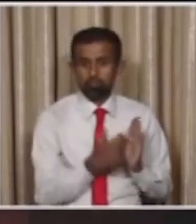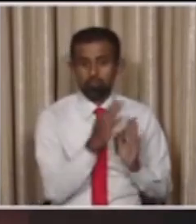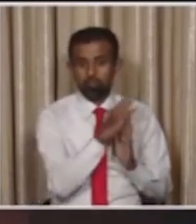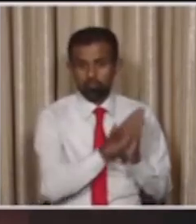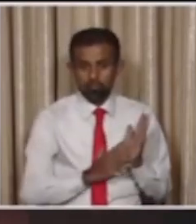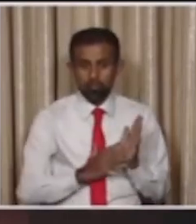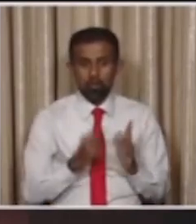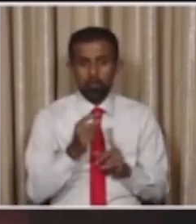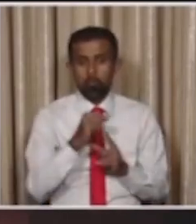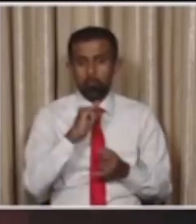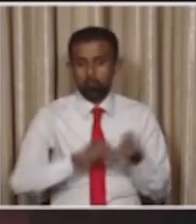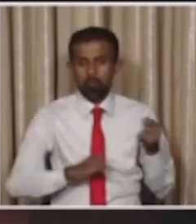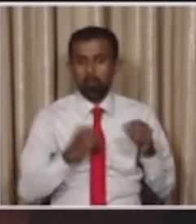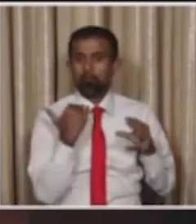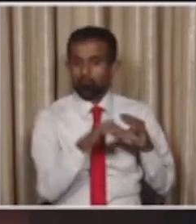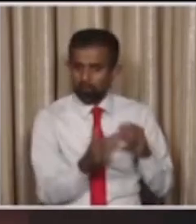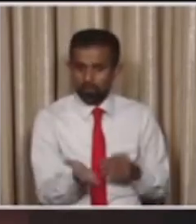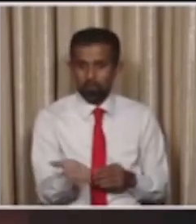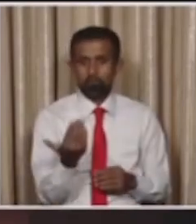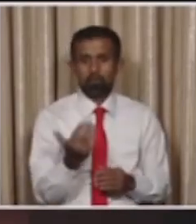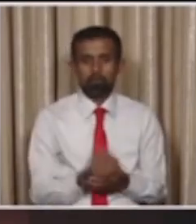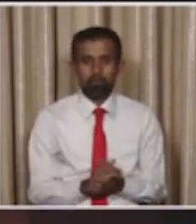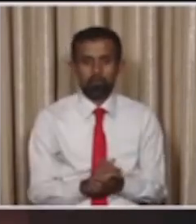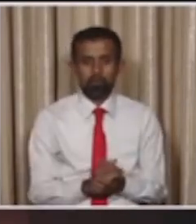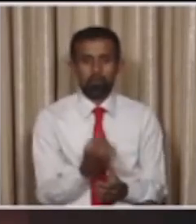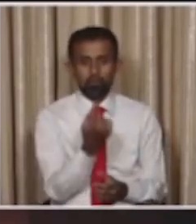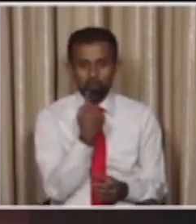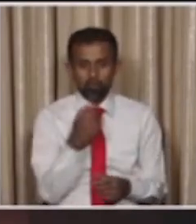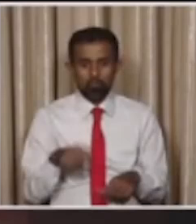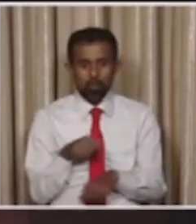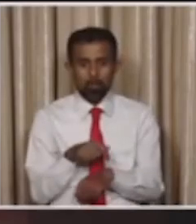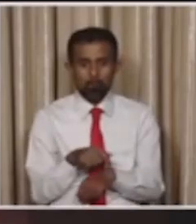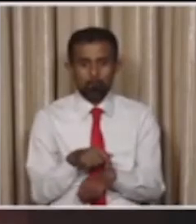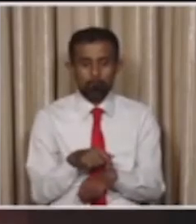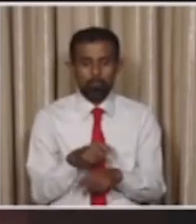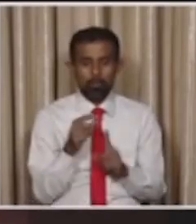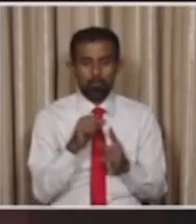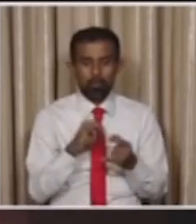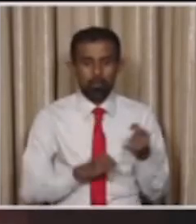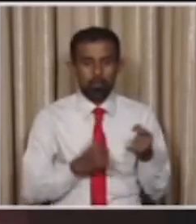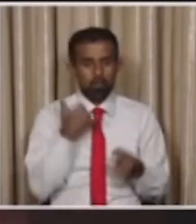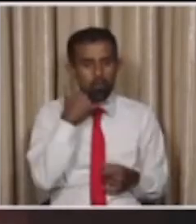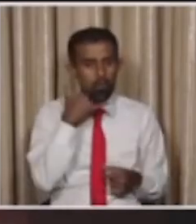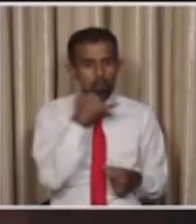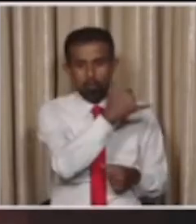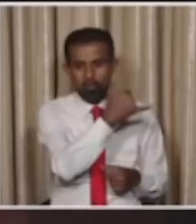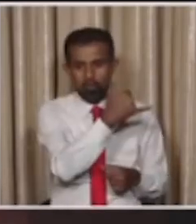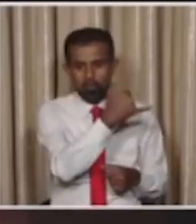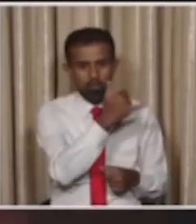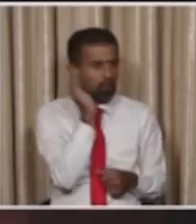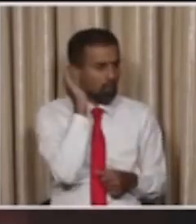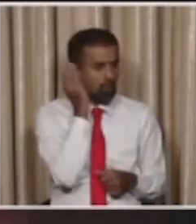වහාම ප්‍රාදේශීය ලේකම්වරුන්ට යවන්න. දැන් මම ඔබතුමා මේ ප්‍රකාශය කරපු මොහොතේම මම ප්‍රාදේශීය ලේකම්වරයෙකුට දුරකථන නැමැතුමක් දීලා